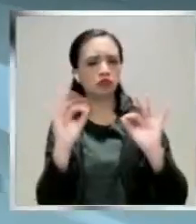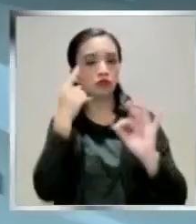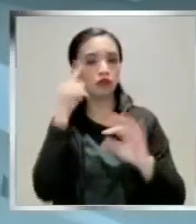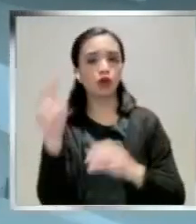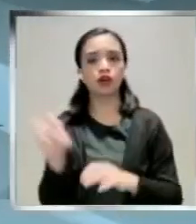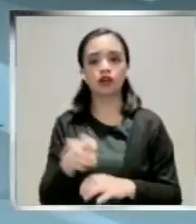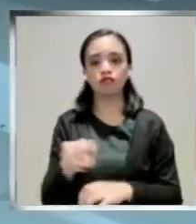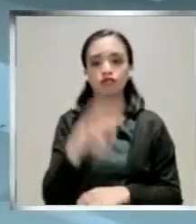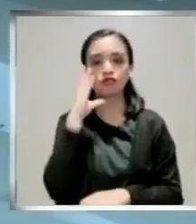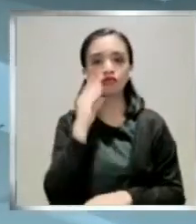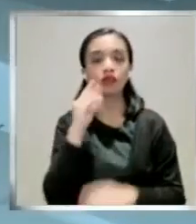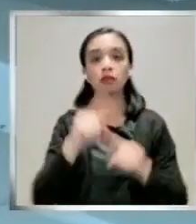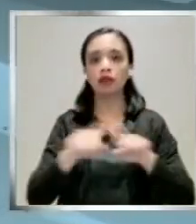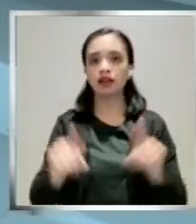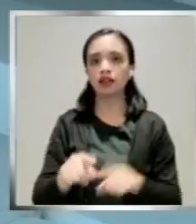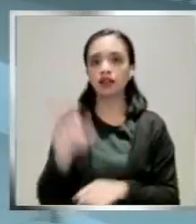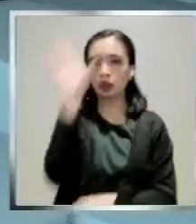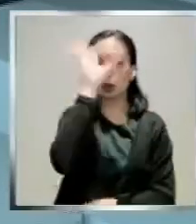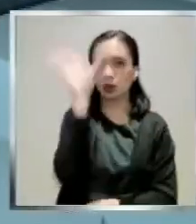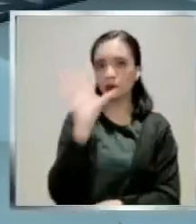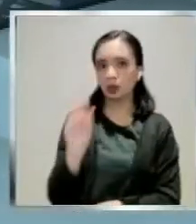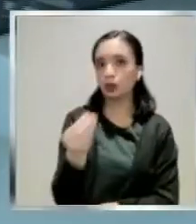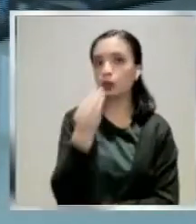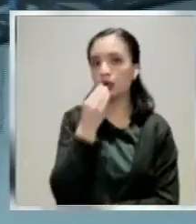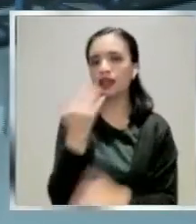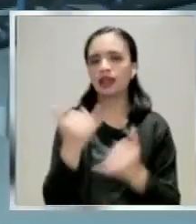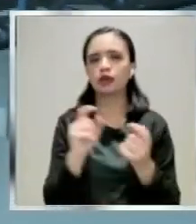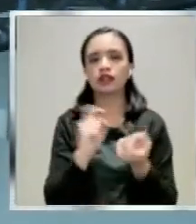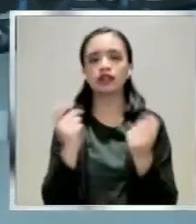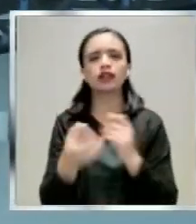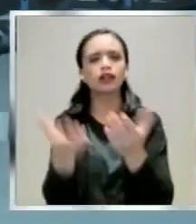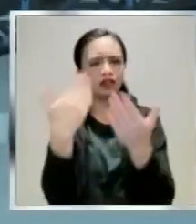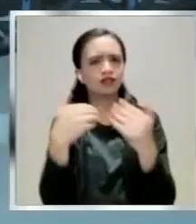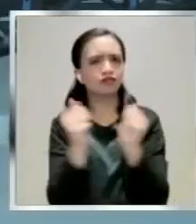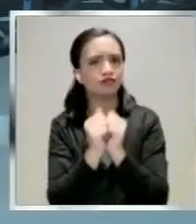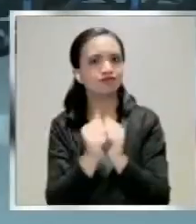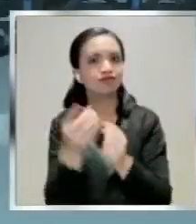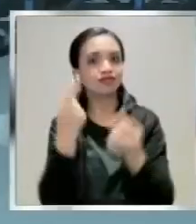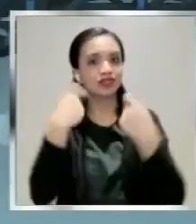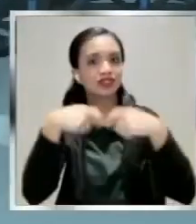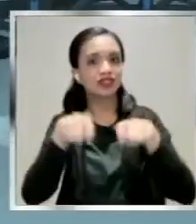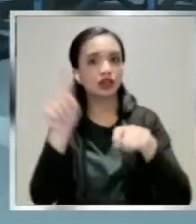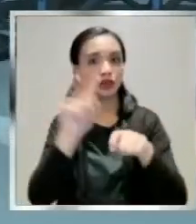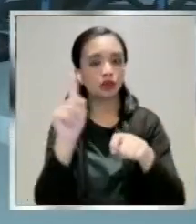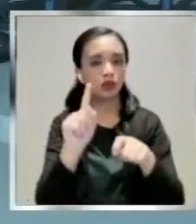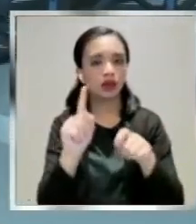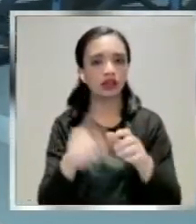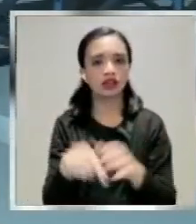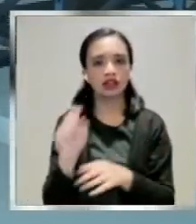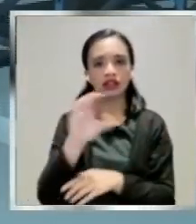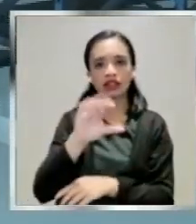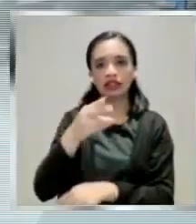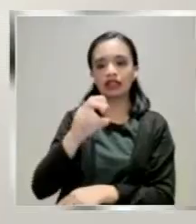trip Let's change the game at Sam niyo akong i-try ang kanilang exotic version ng